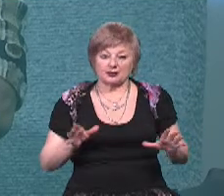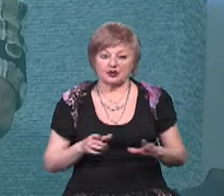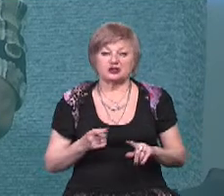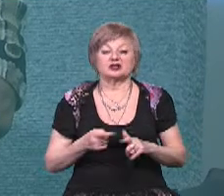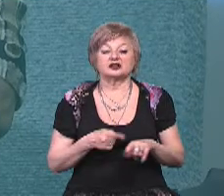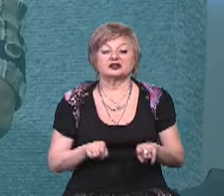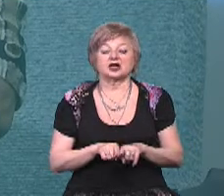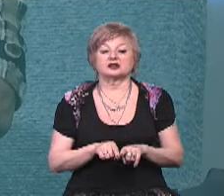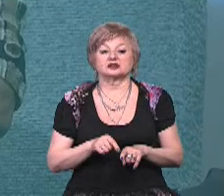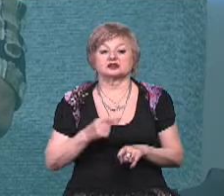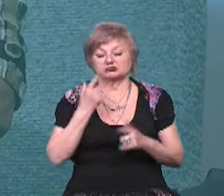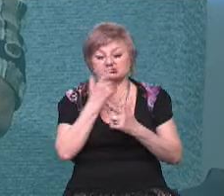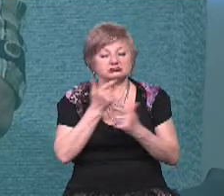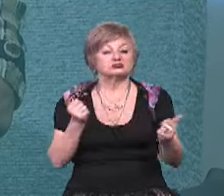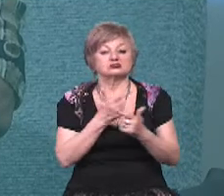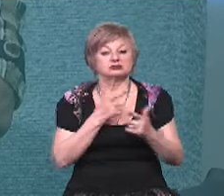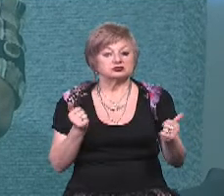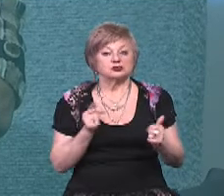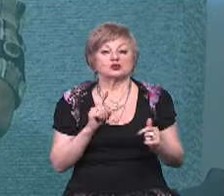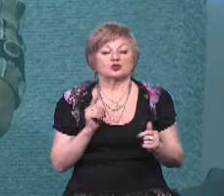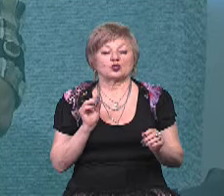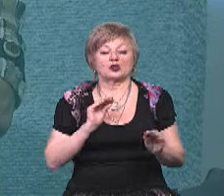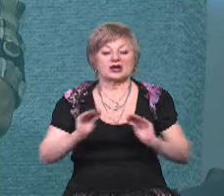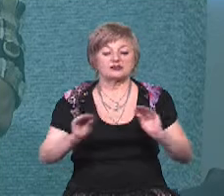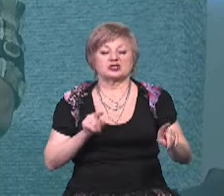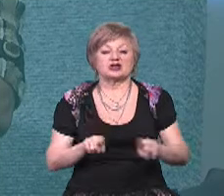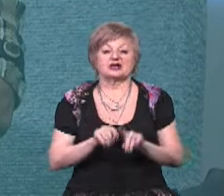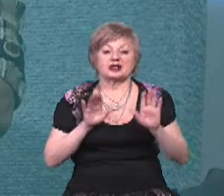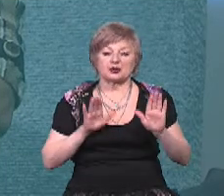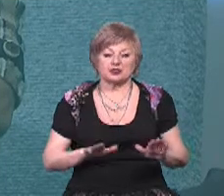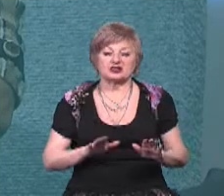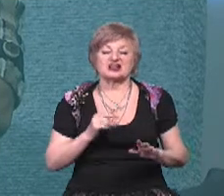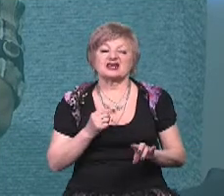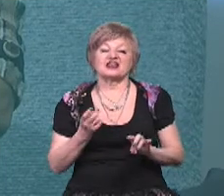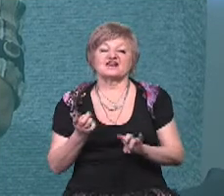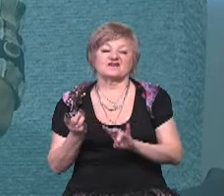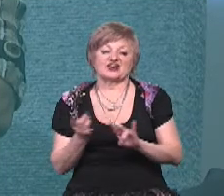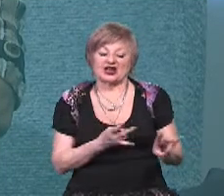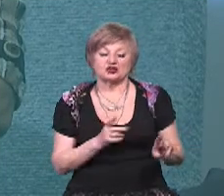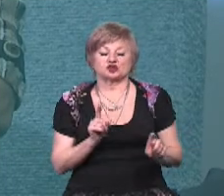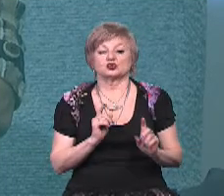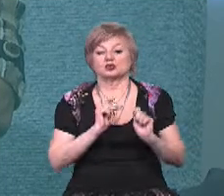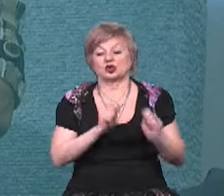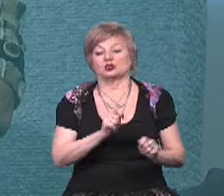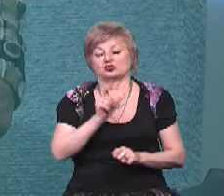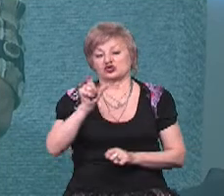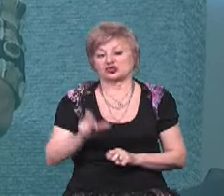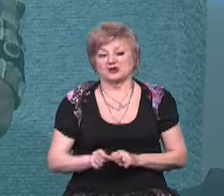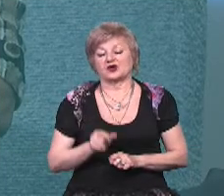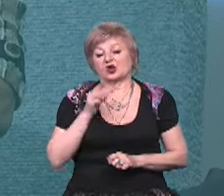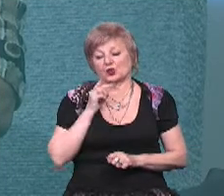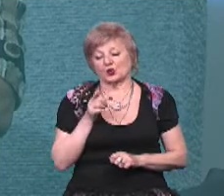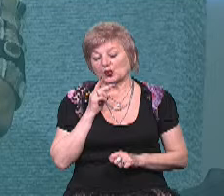розмістити наочну інформацію про розташування таких місць та про шкоду, якої завдають здоров'ю людини